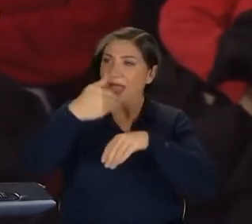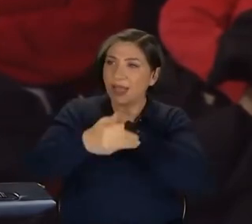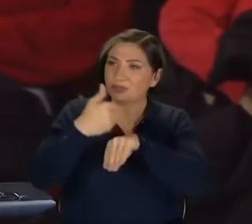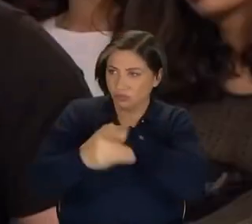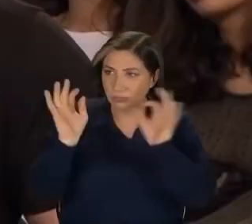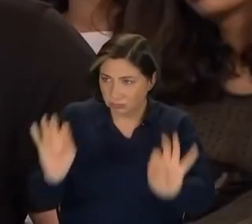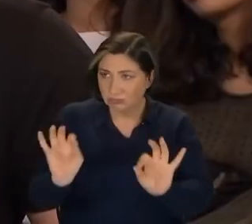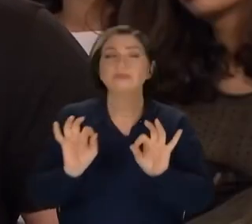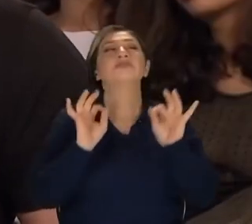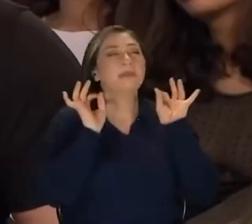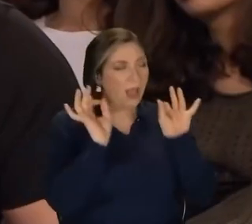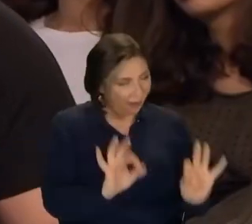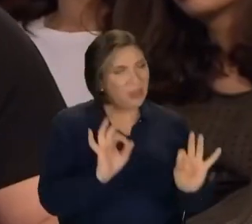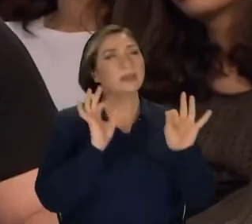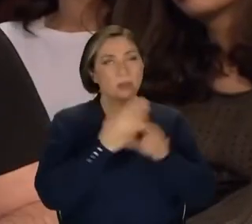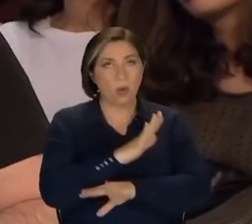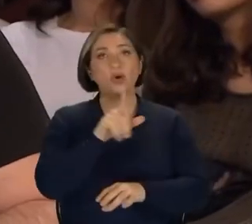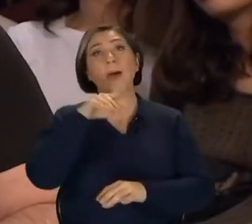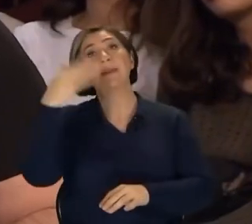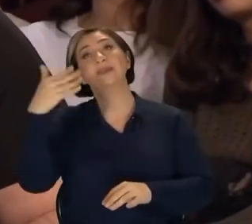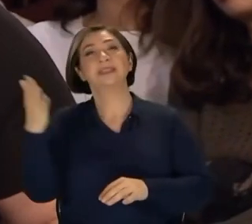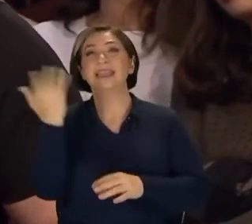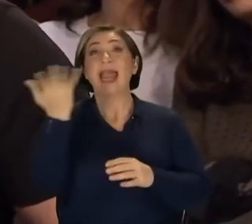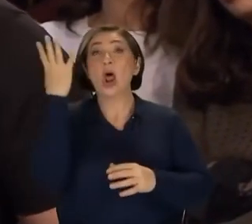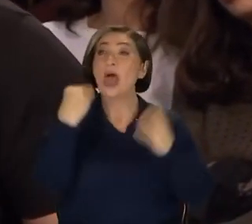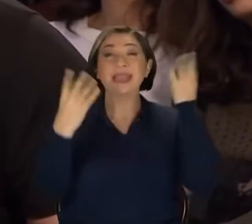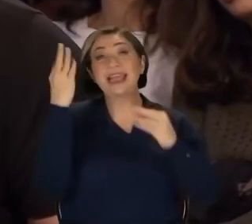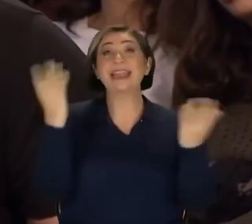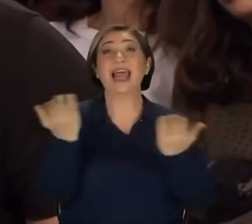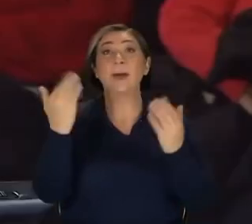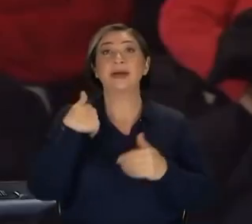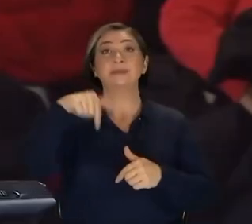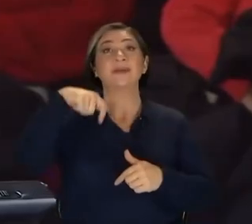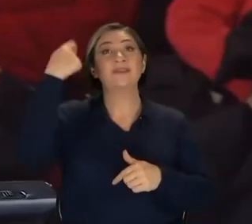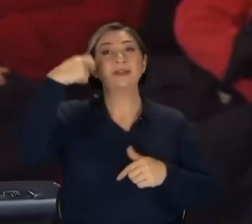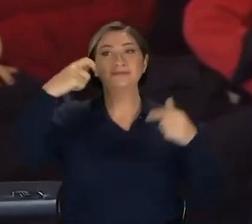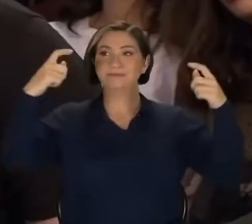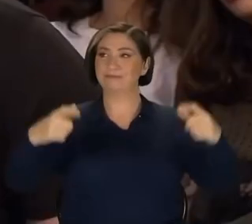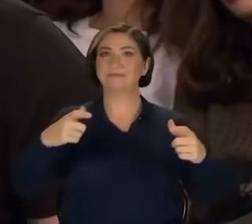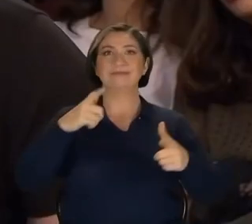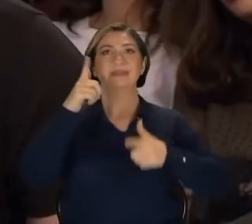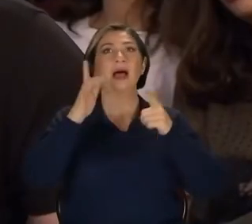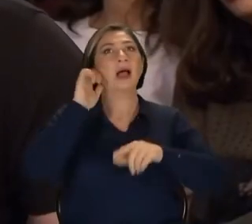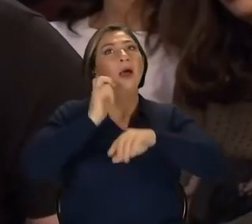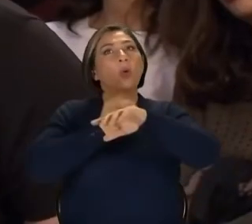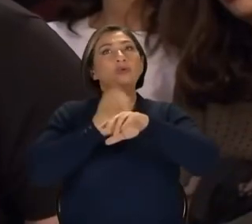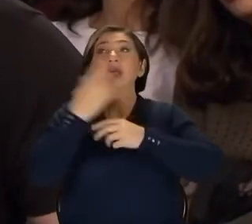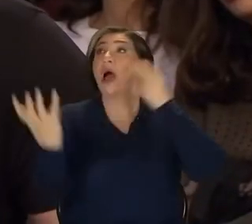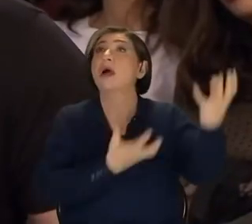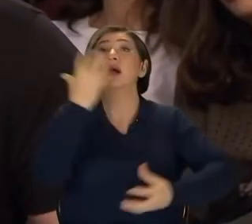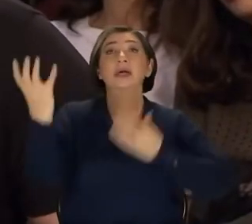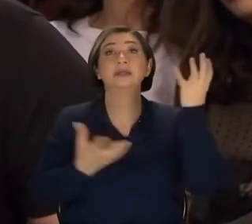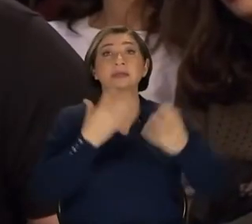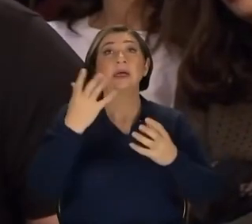gecikmeler oldu. Elbette. Orada ama da neler başka bir şeyler var. Neler öğrendik neler. Ben şimdi mesela bir film setinde Allah korusun mesela yangın